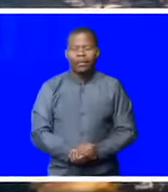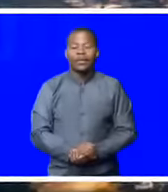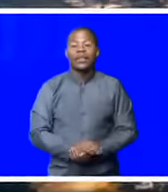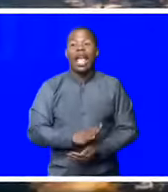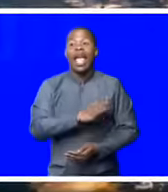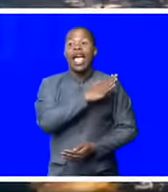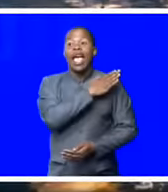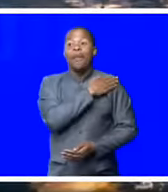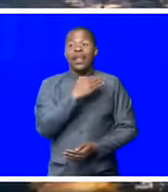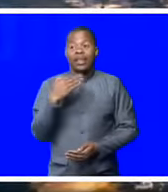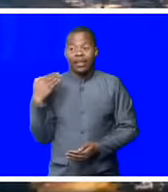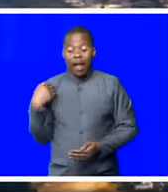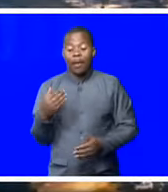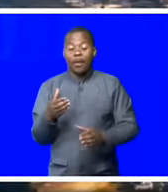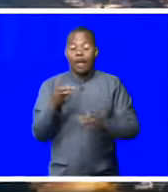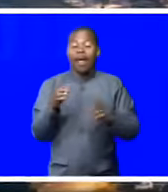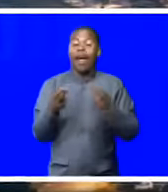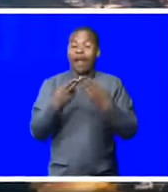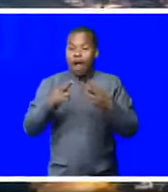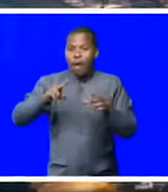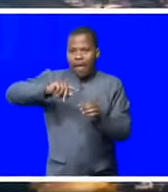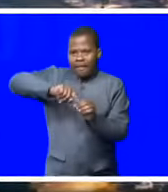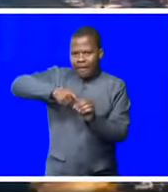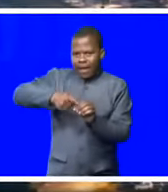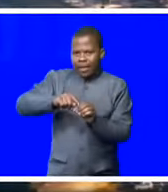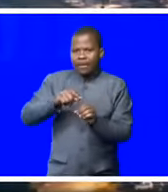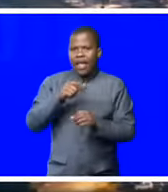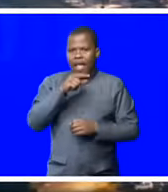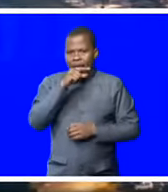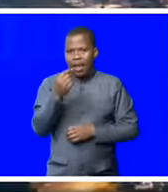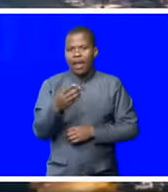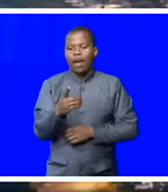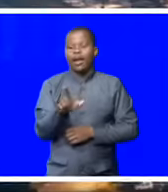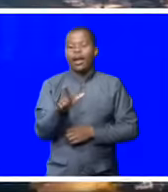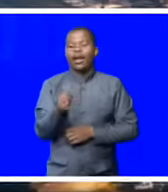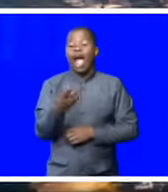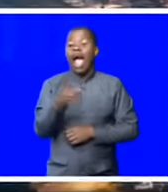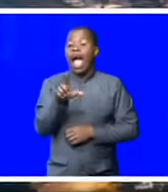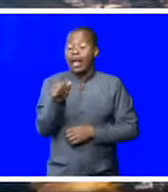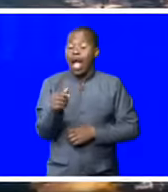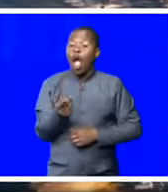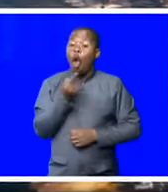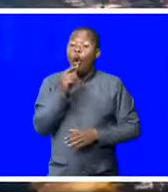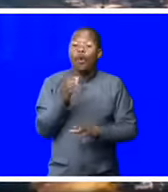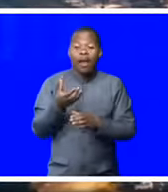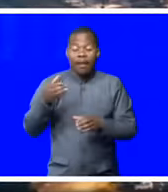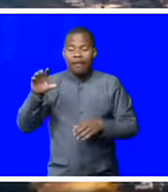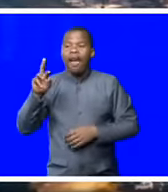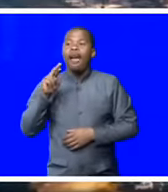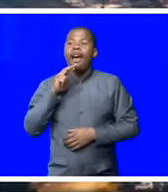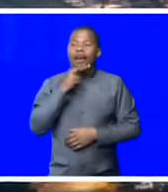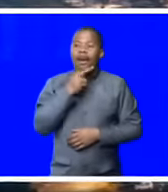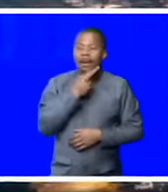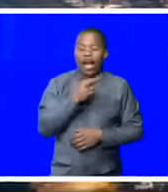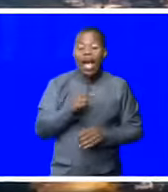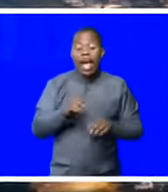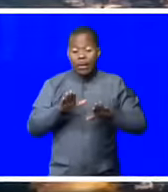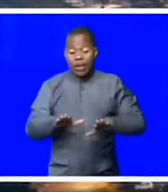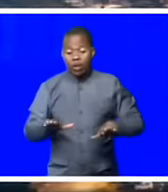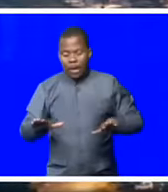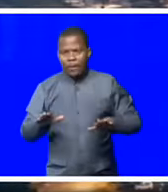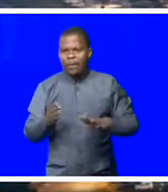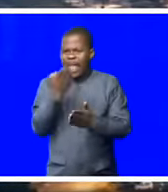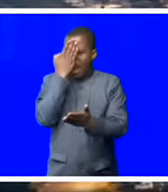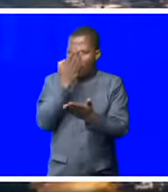Indvuna yelitukata ngaphandle nekudlelana nalamanye emave thula idladla ithi live le-Russia liyachubeka nekusita emaswati lafunza kulela live ngetinkinga